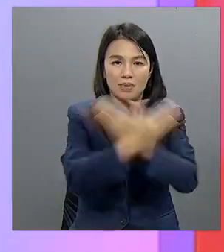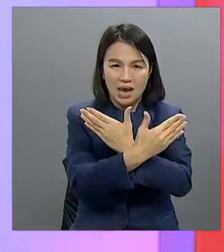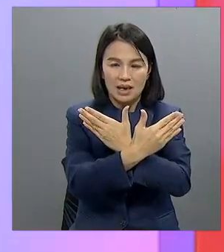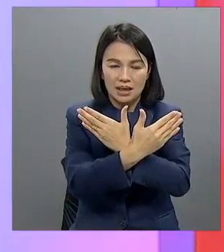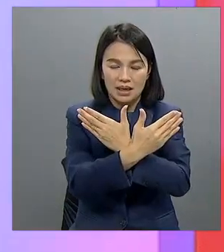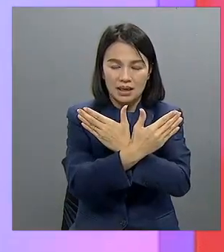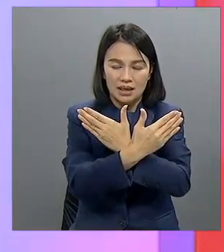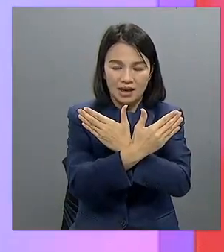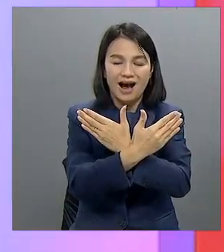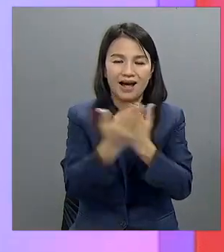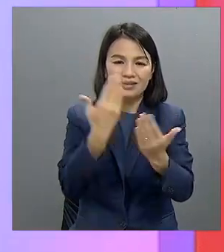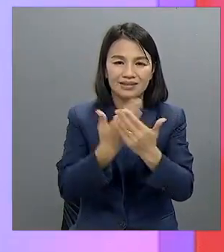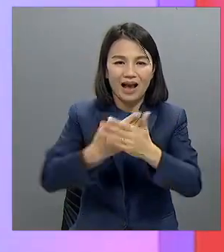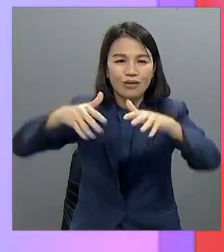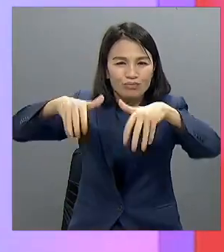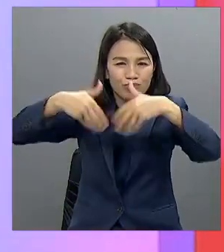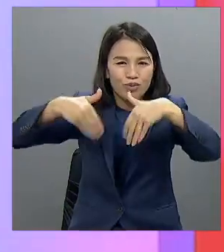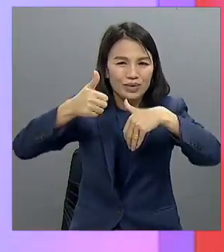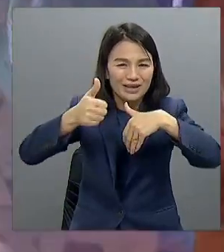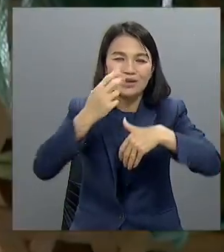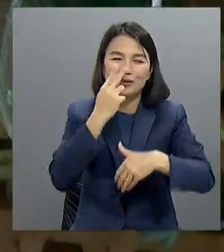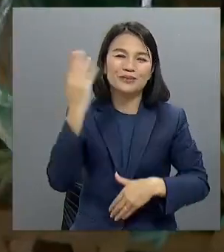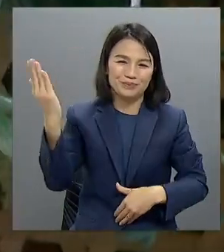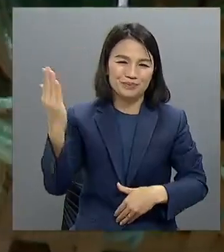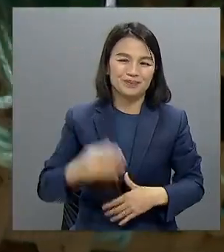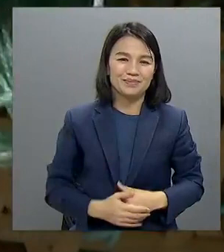ายได้เรื่องราวจะเป็นอย่างไรไปติดตามชมพร้อมกันเลยครับ